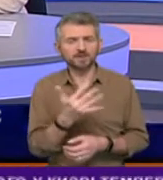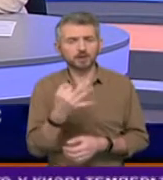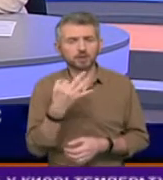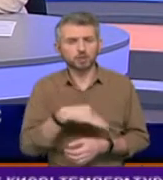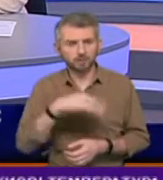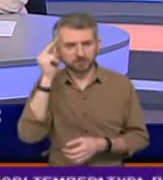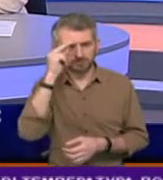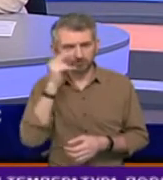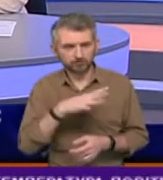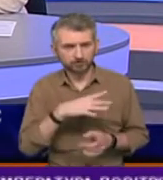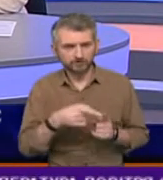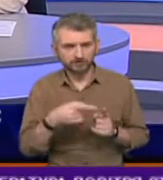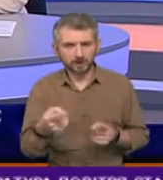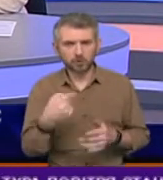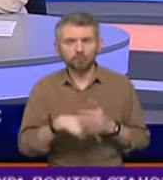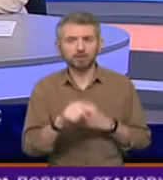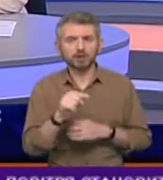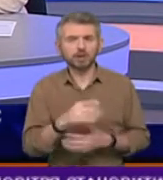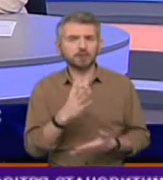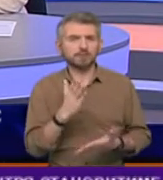таке? Ви знаєте, що